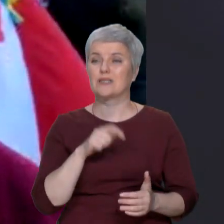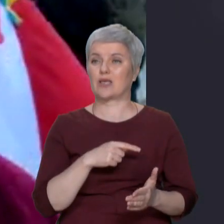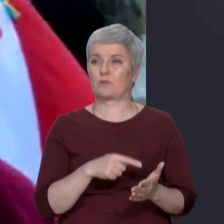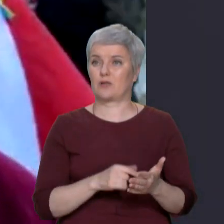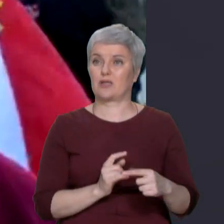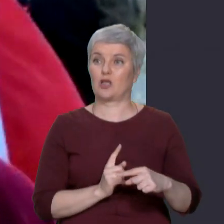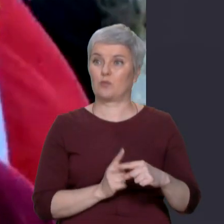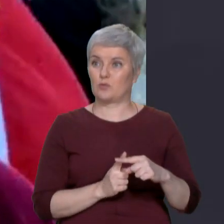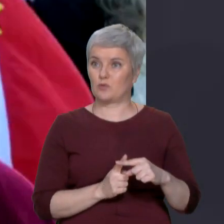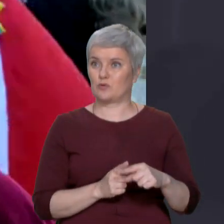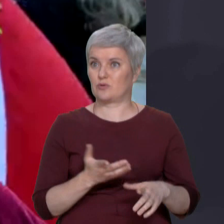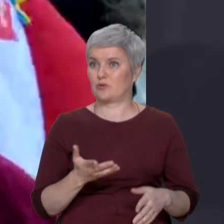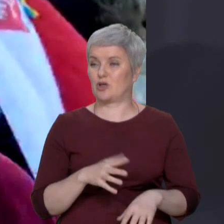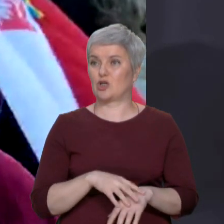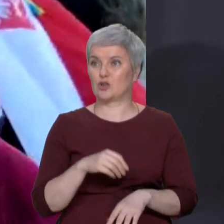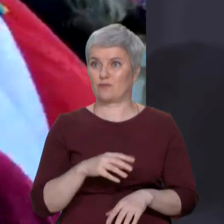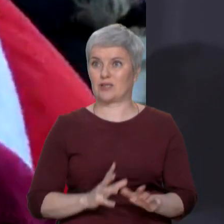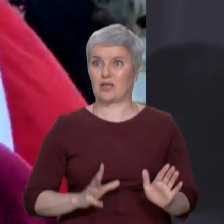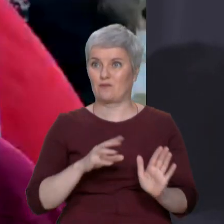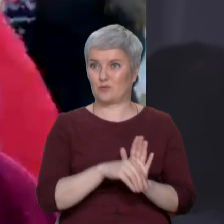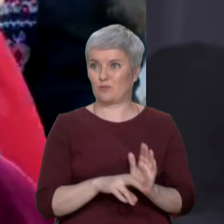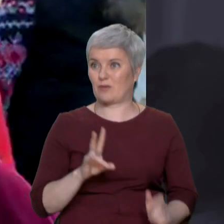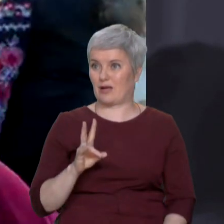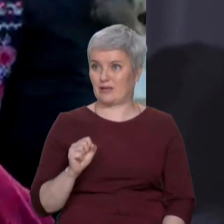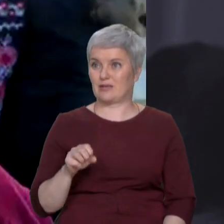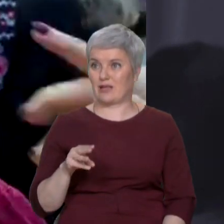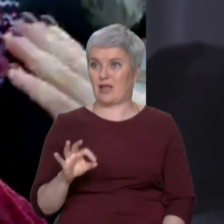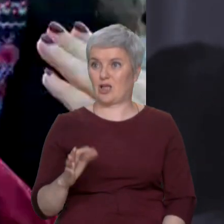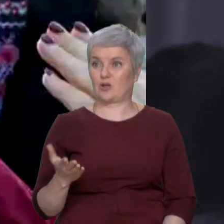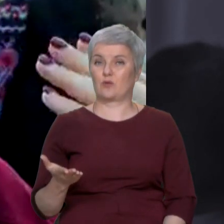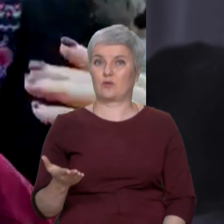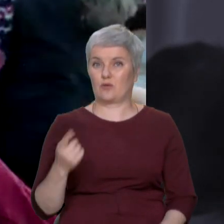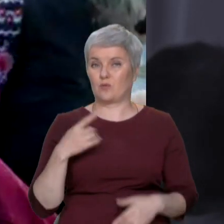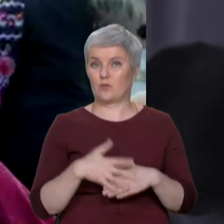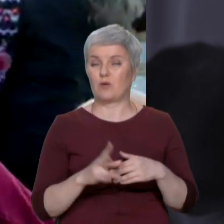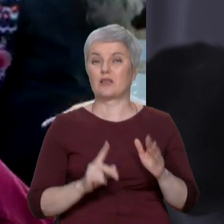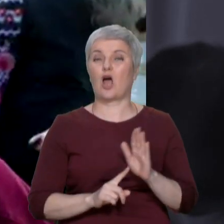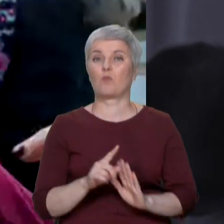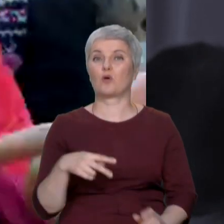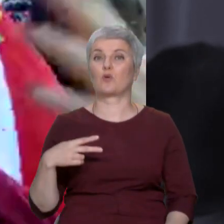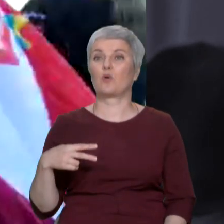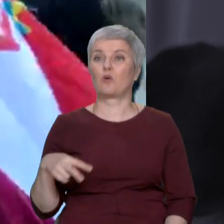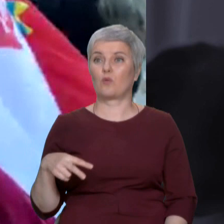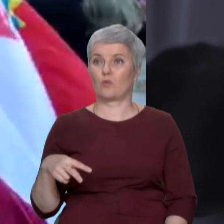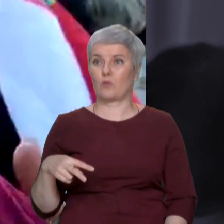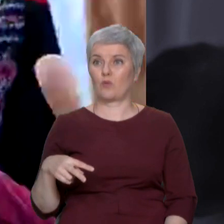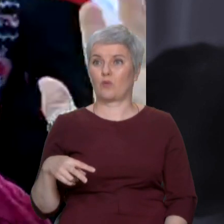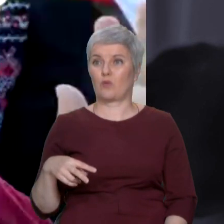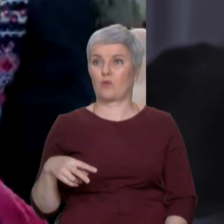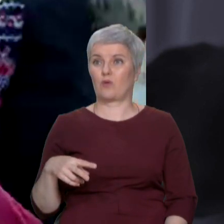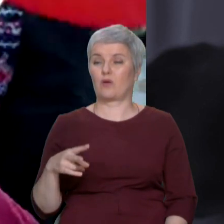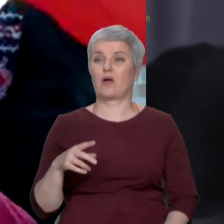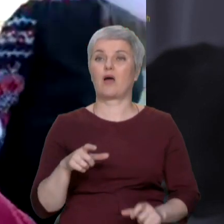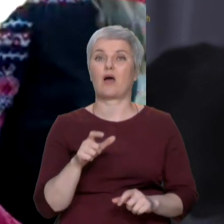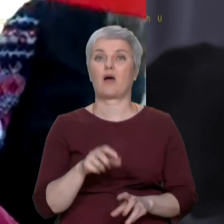плюс, слухайте, Швеція вступає в НАТО, розумієте? Тобто ще на початку лютого і міністр оборони,